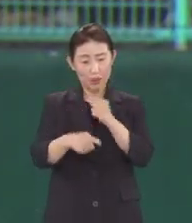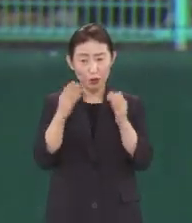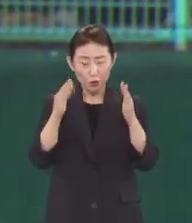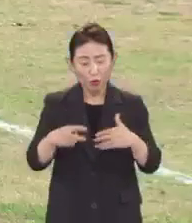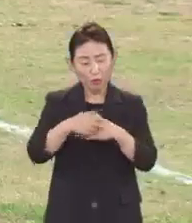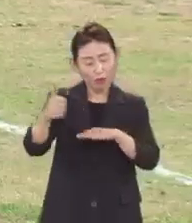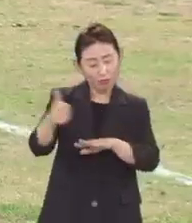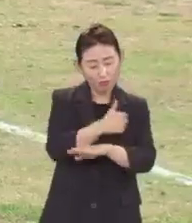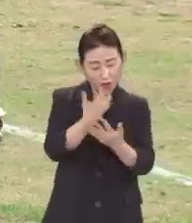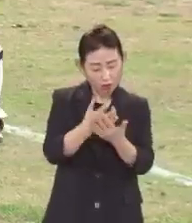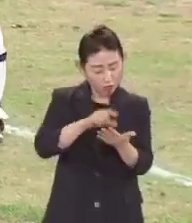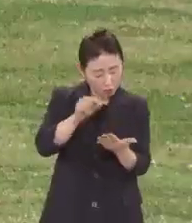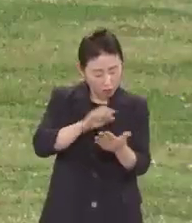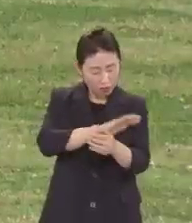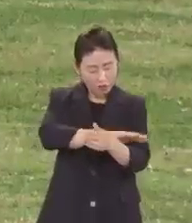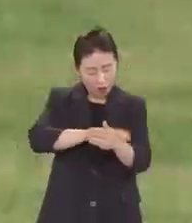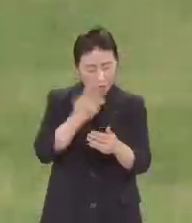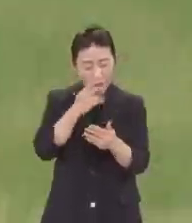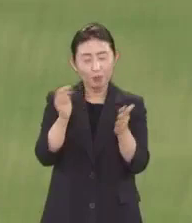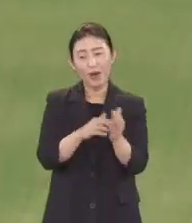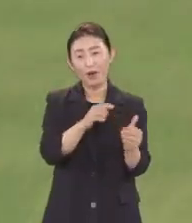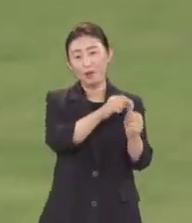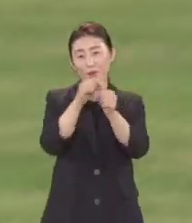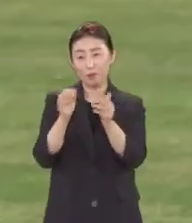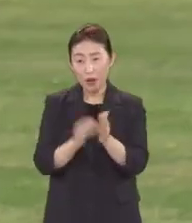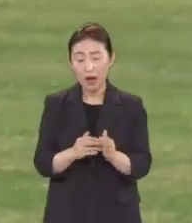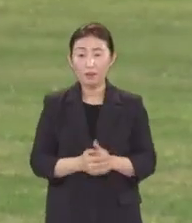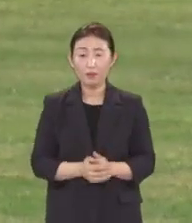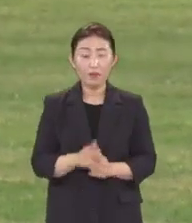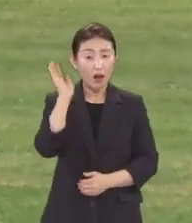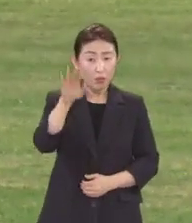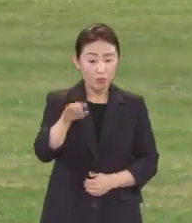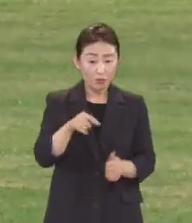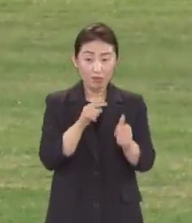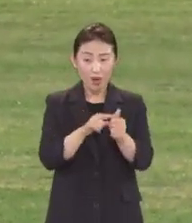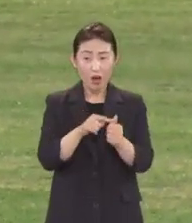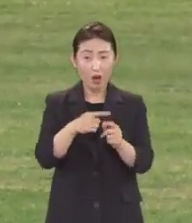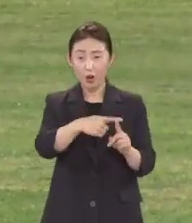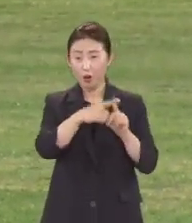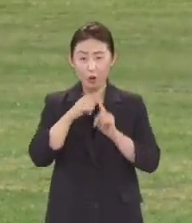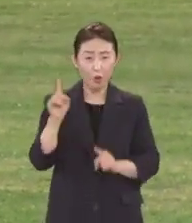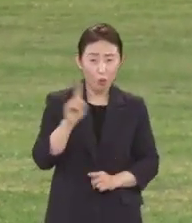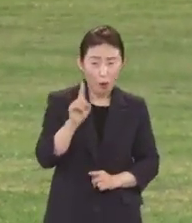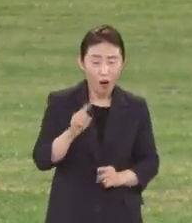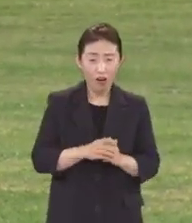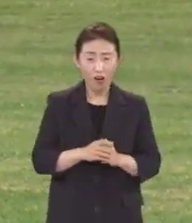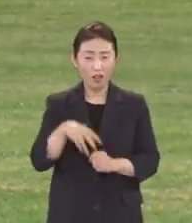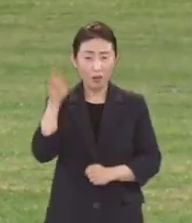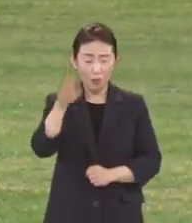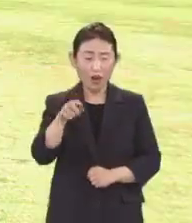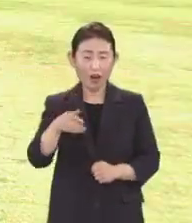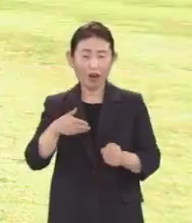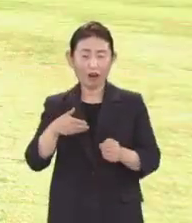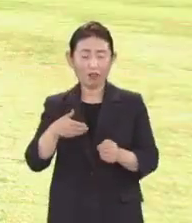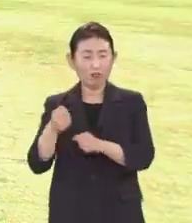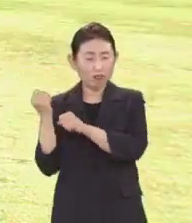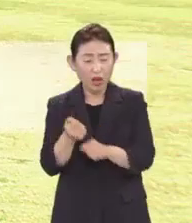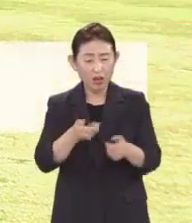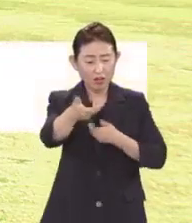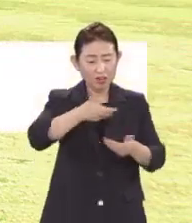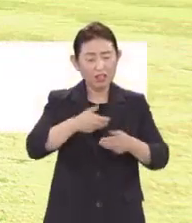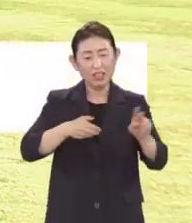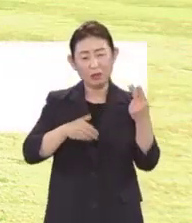이력을 살피고 신중을 기했습니다. 스미스도 200이닝을 책임지는 에이스가 되겠다고 다짐했습니다. You know, personal